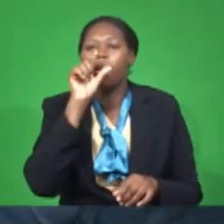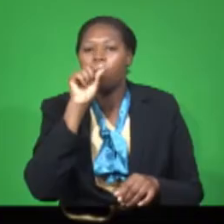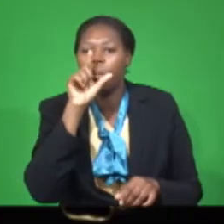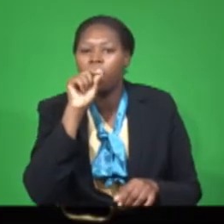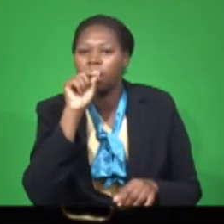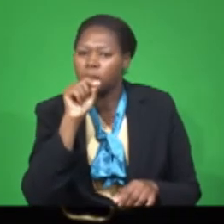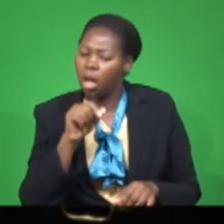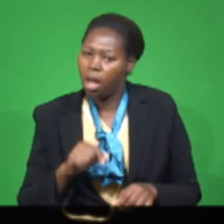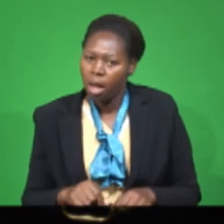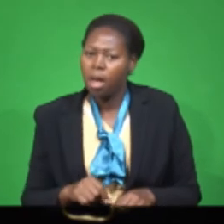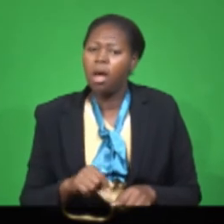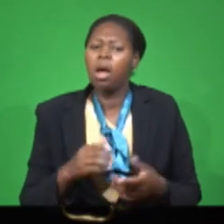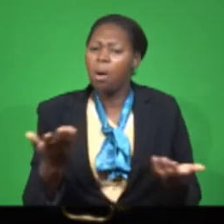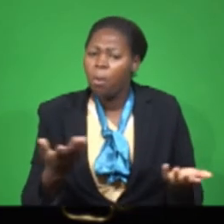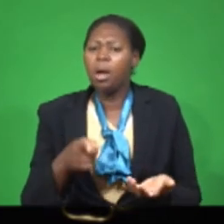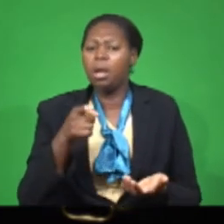Kuti ungodzi. Unoda